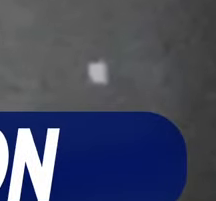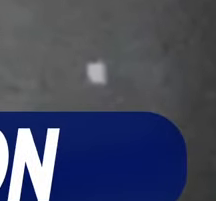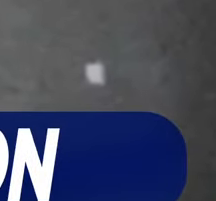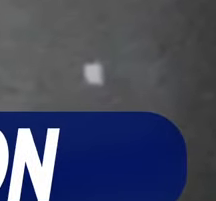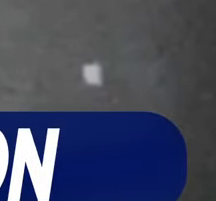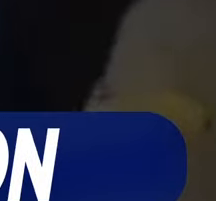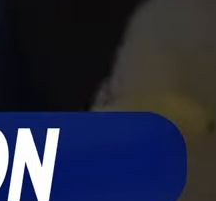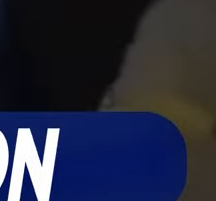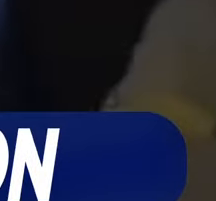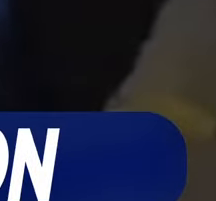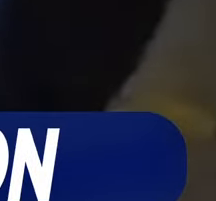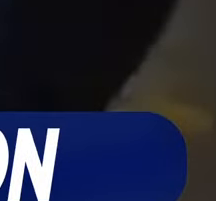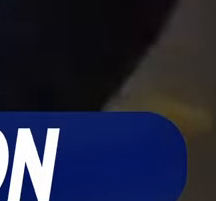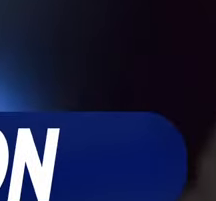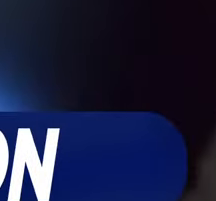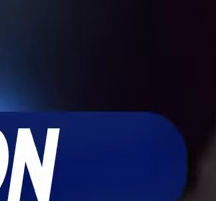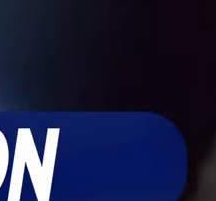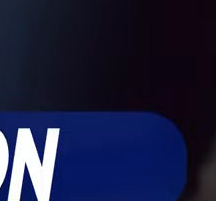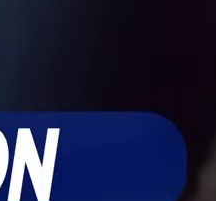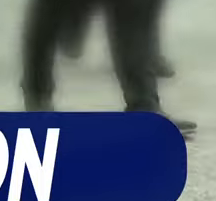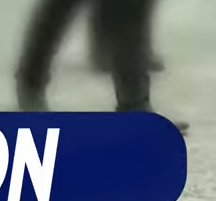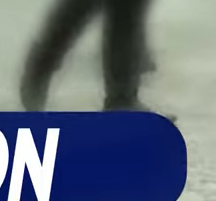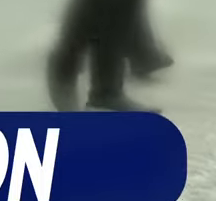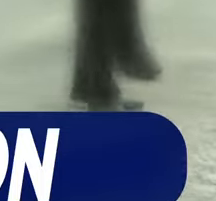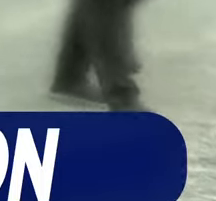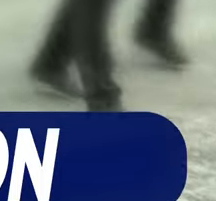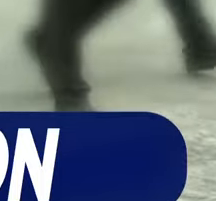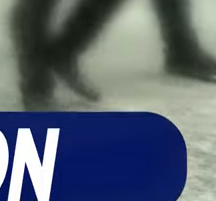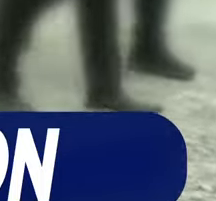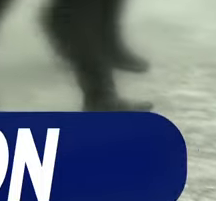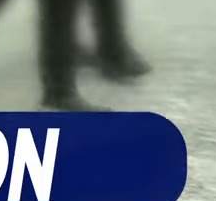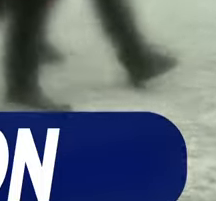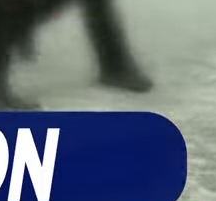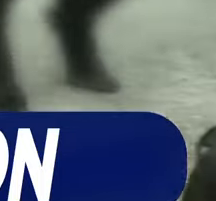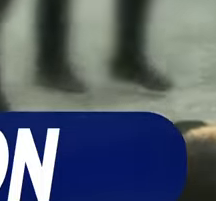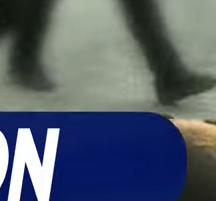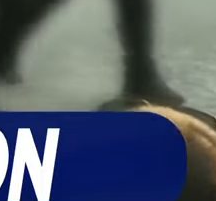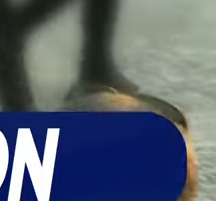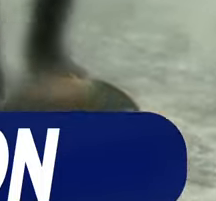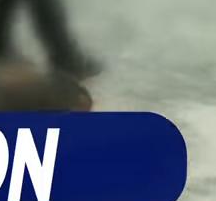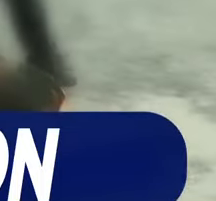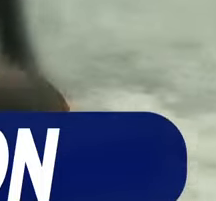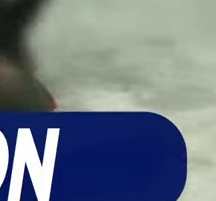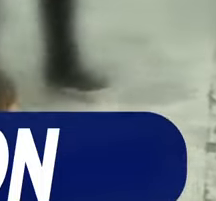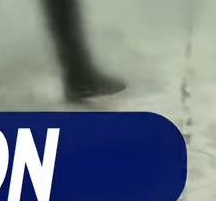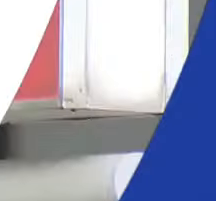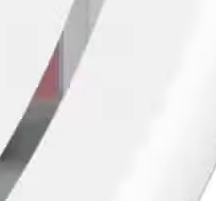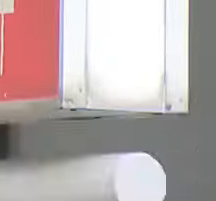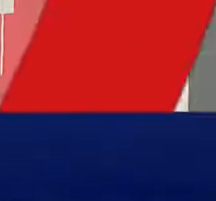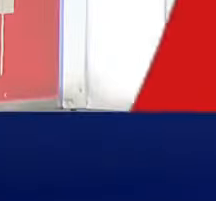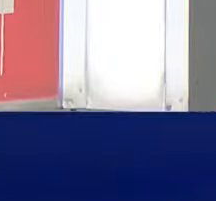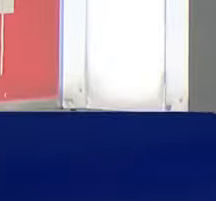mistulang parcel, bangkay pala ang laman. Tatlong suspect arestado.